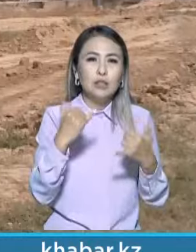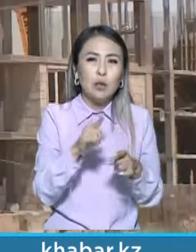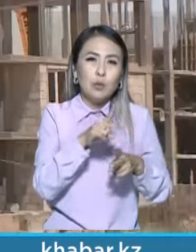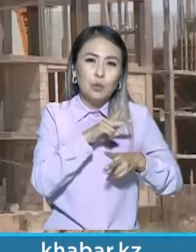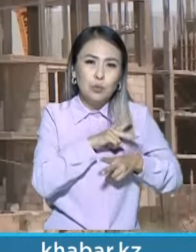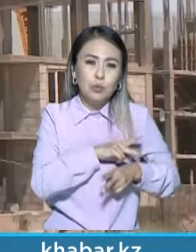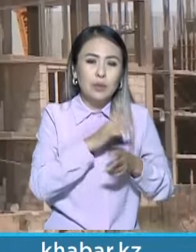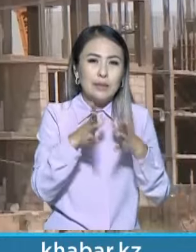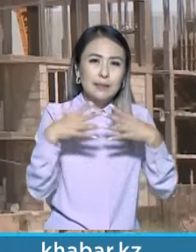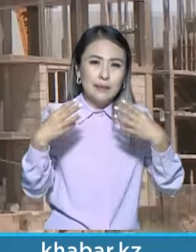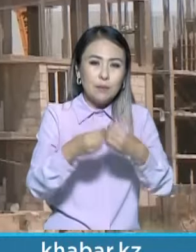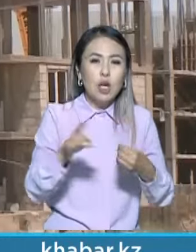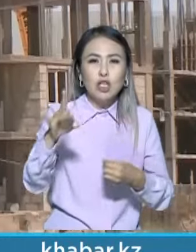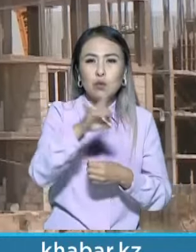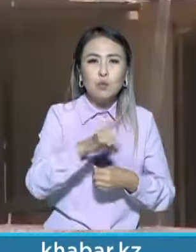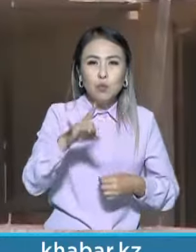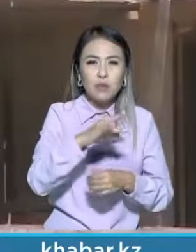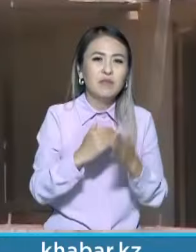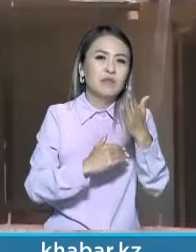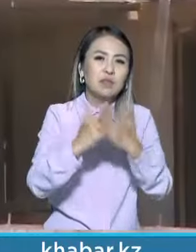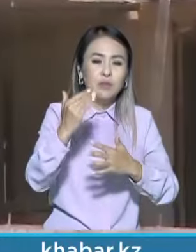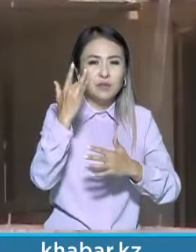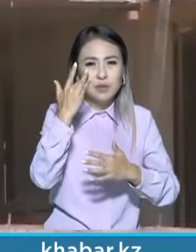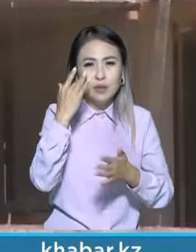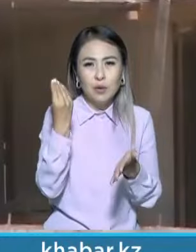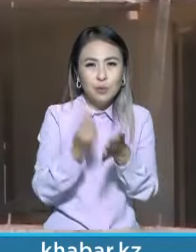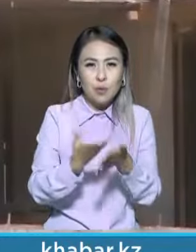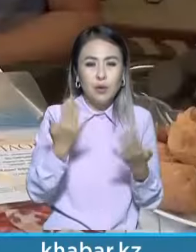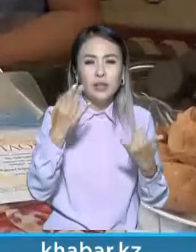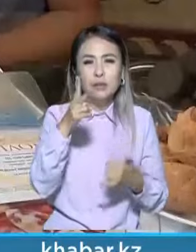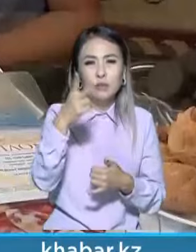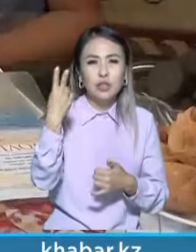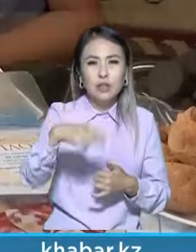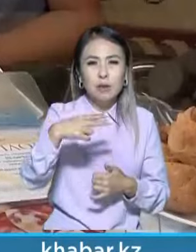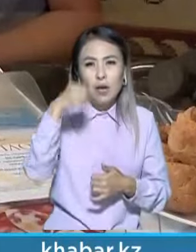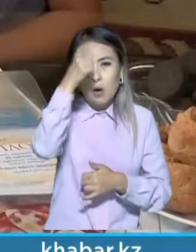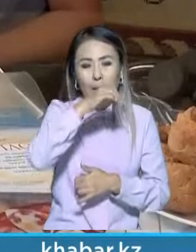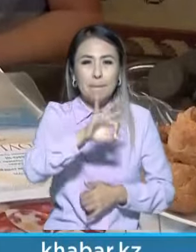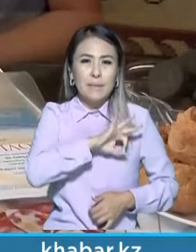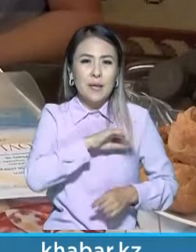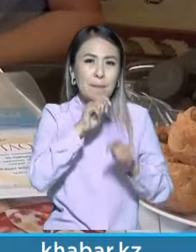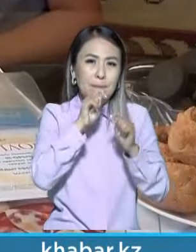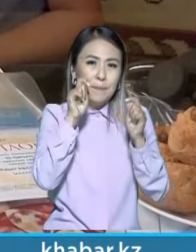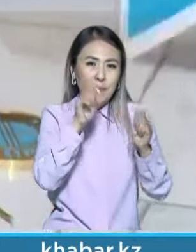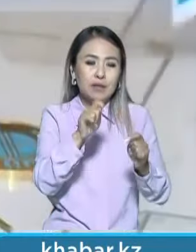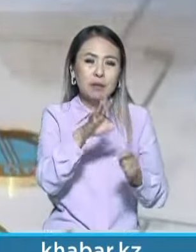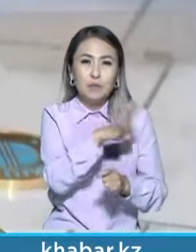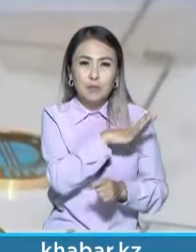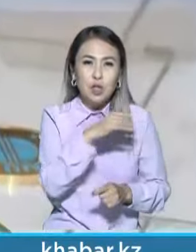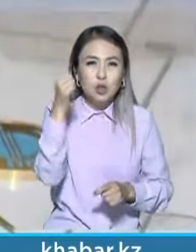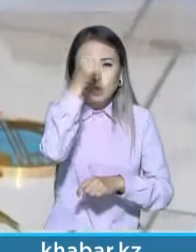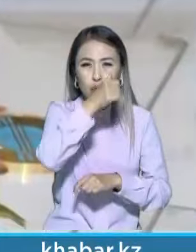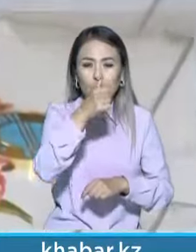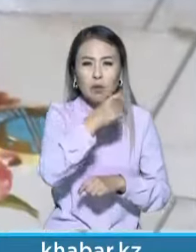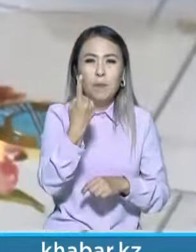еңбек сіңірген әулетті республикалық одақ та жоғары бағалайды. 2020 жылы Шералы Ядгаровқа медаль табыстап, арнайы марапаттады. Жылына 1